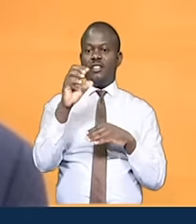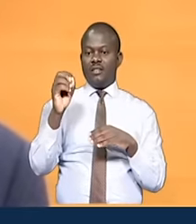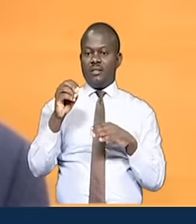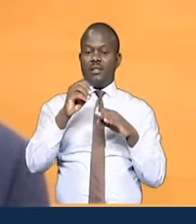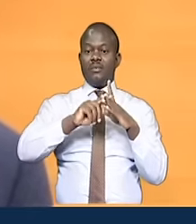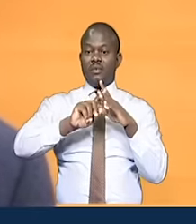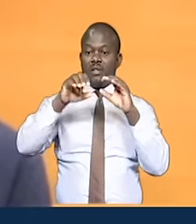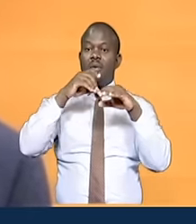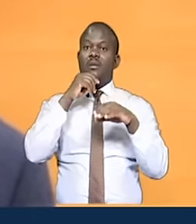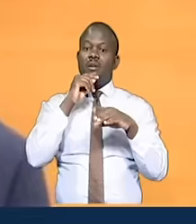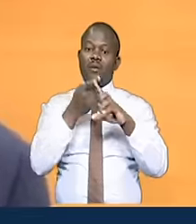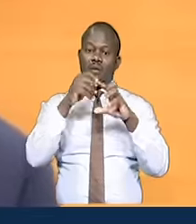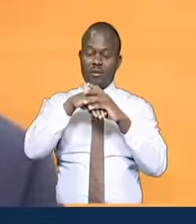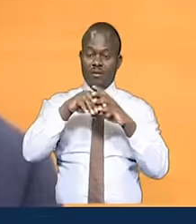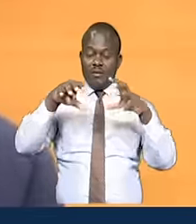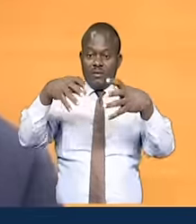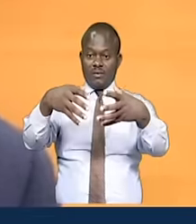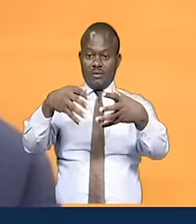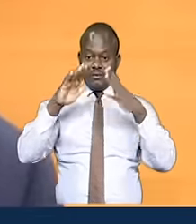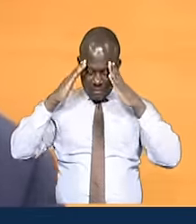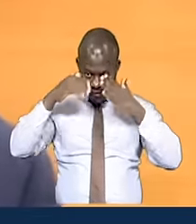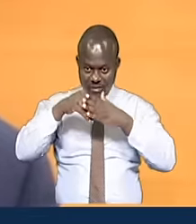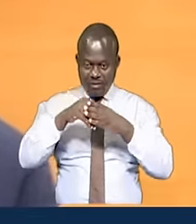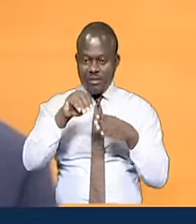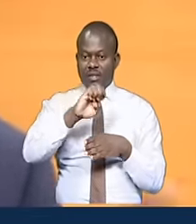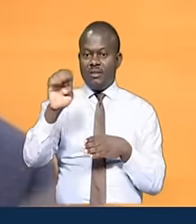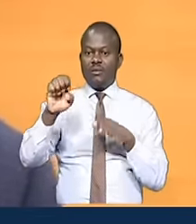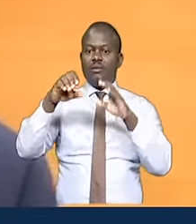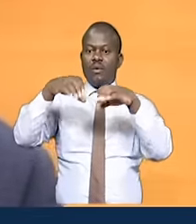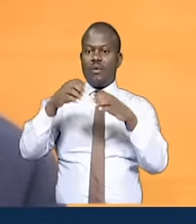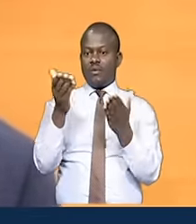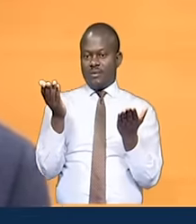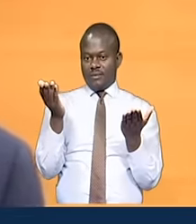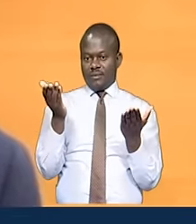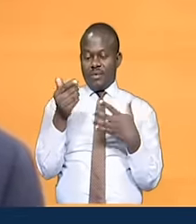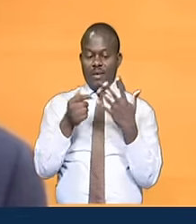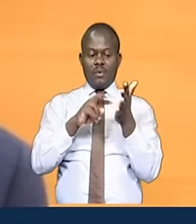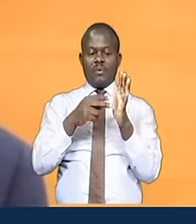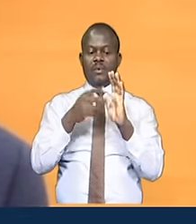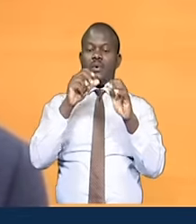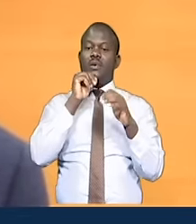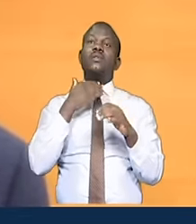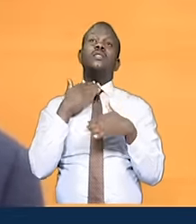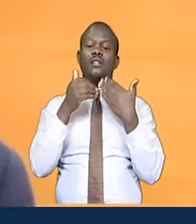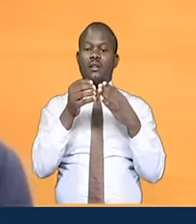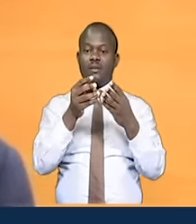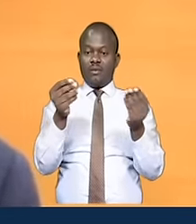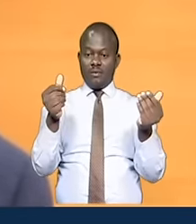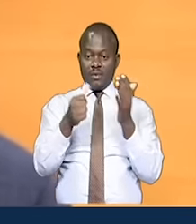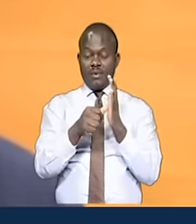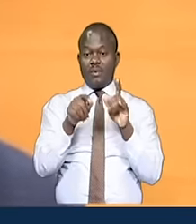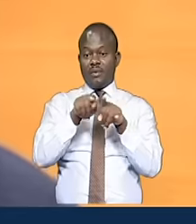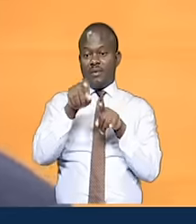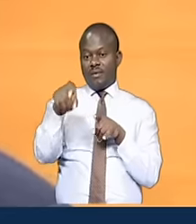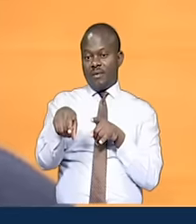z'abanyekongo bituruka mu bwoko bwibasiwe mu burasirazuba bw'icyo gihugu? Ibyo bivuze ko udashaka gukemura ikibazo uko